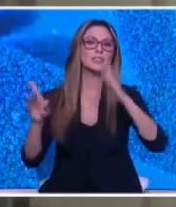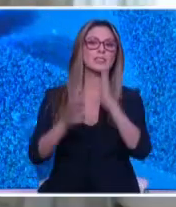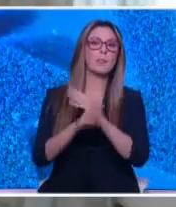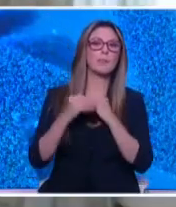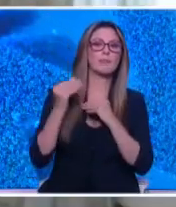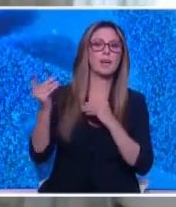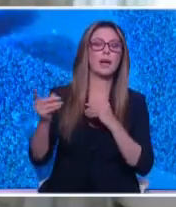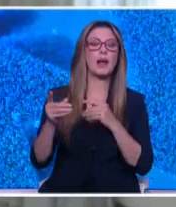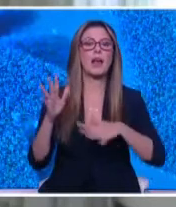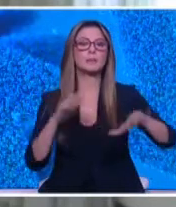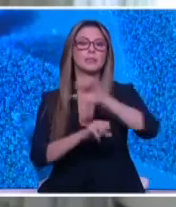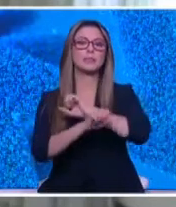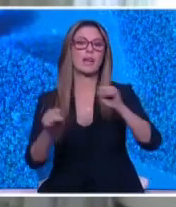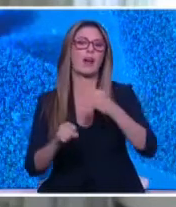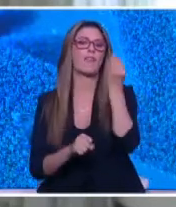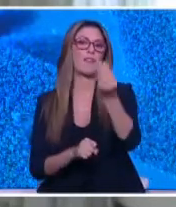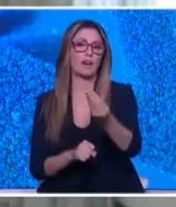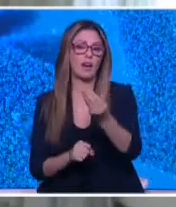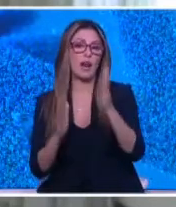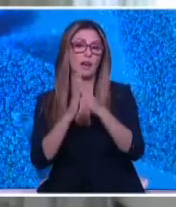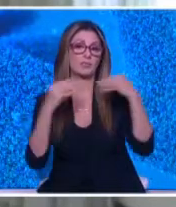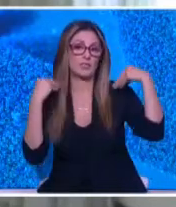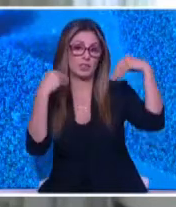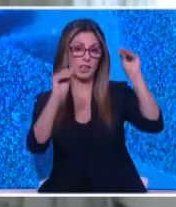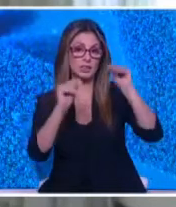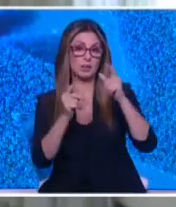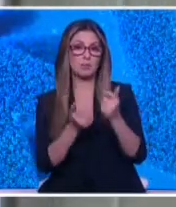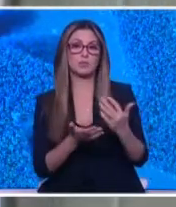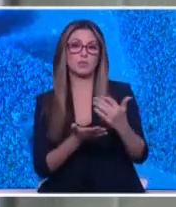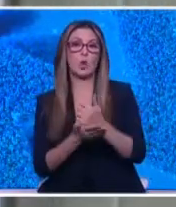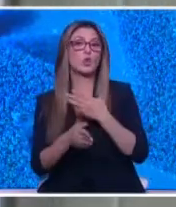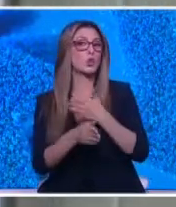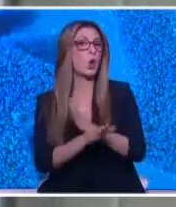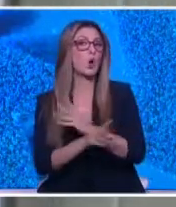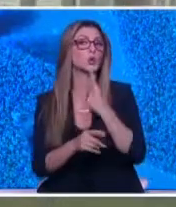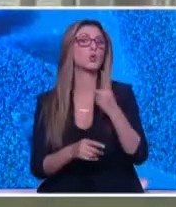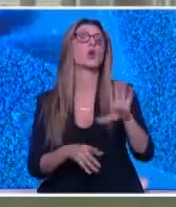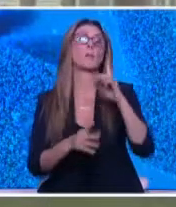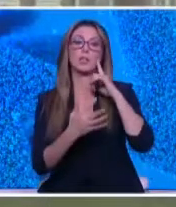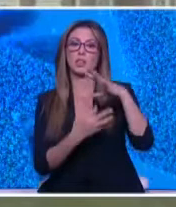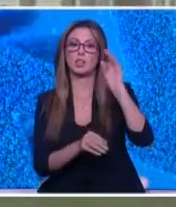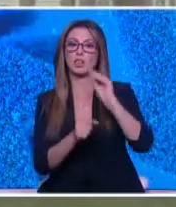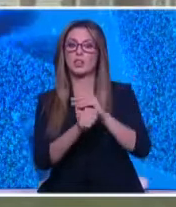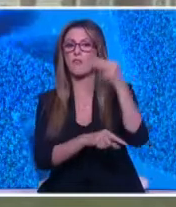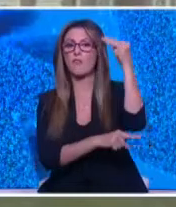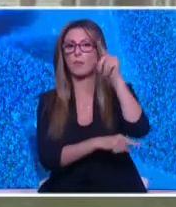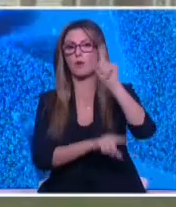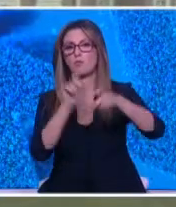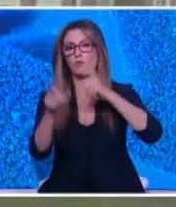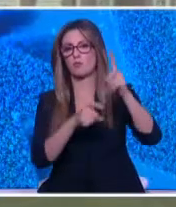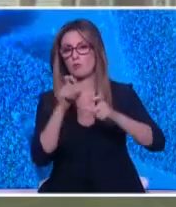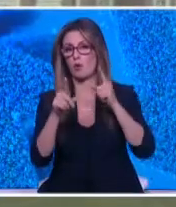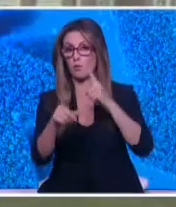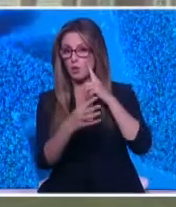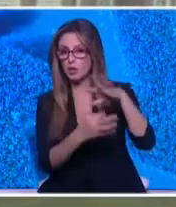vererek piyasayı olumsuz etkileyen, konut satışında elde ettiği geliri doğru beyan etmeyen kişiler ve firmalar tespit ediliyor.